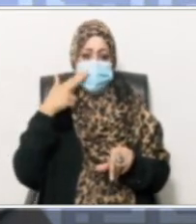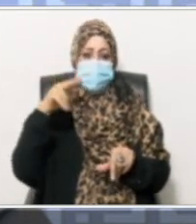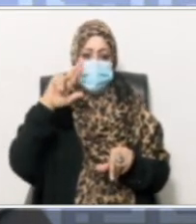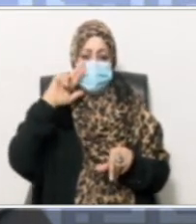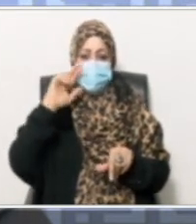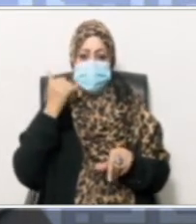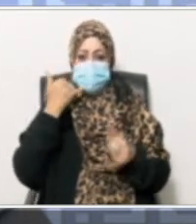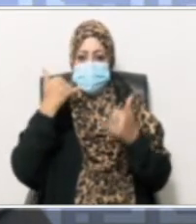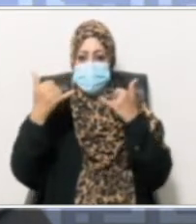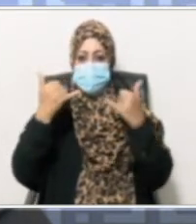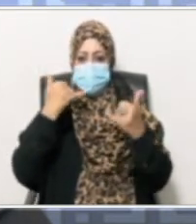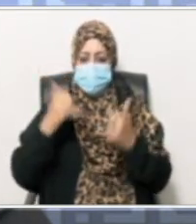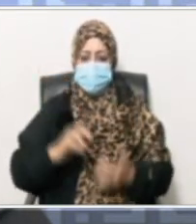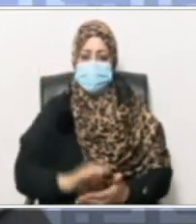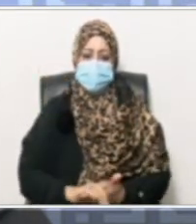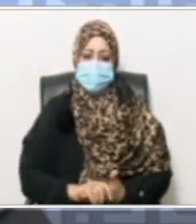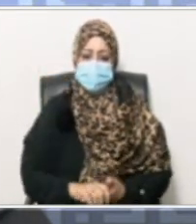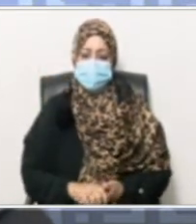الله عز وجل